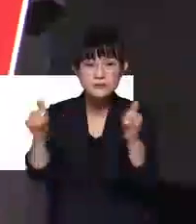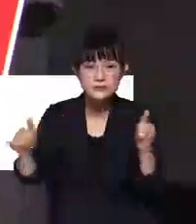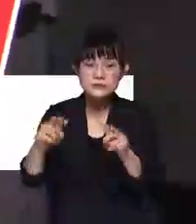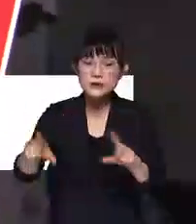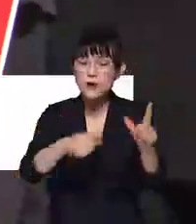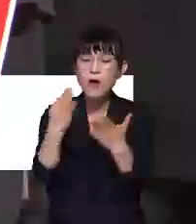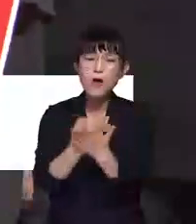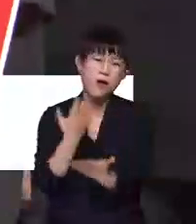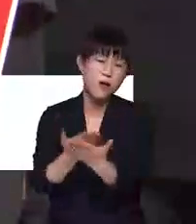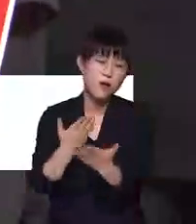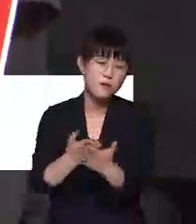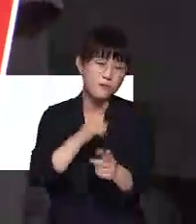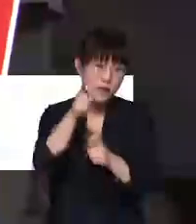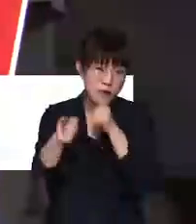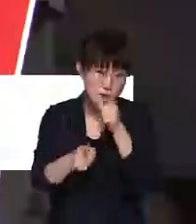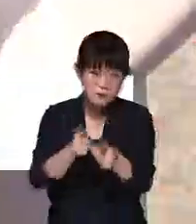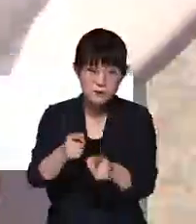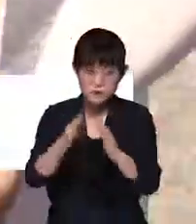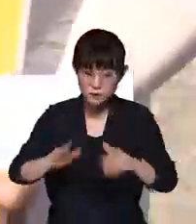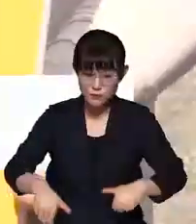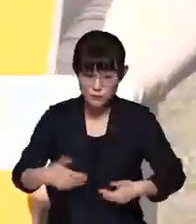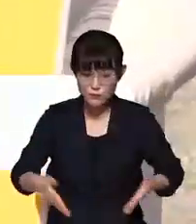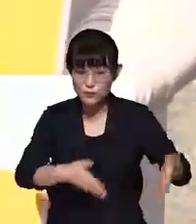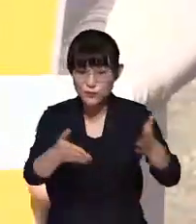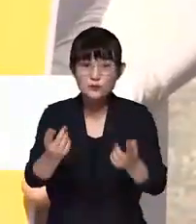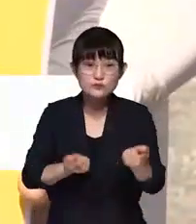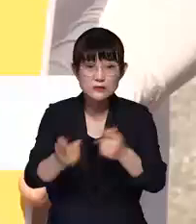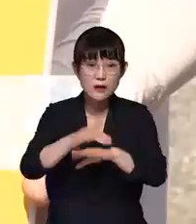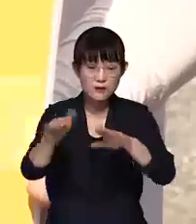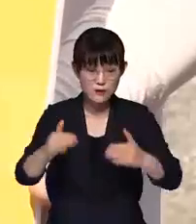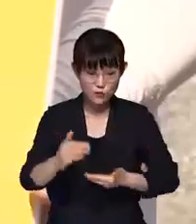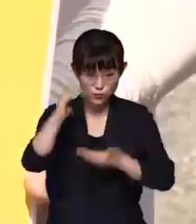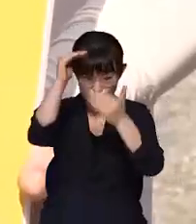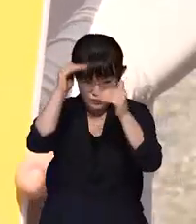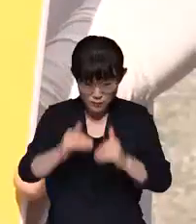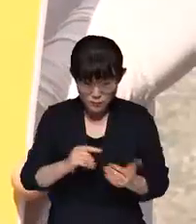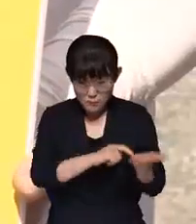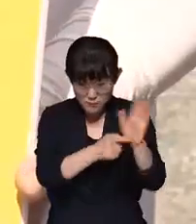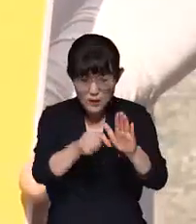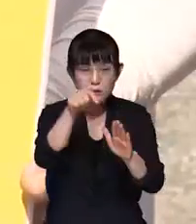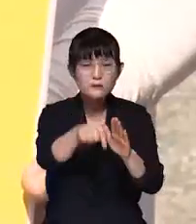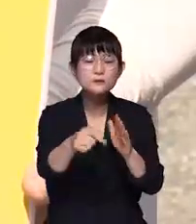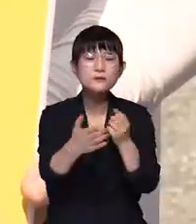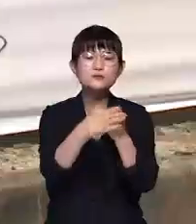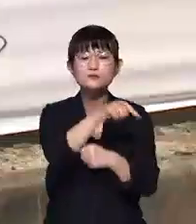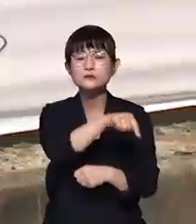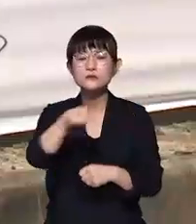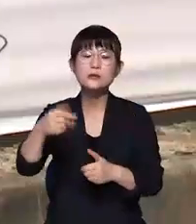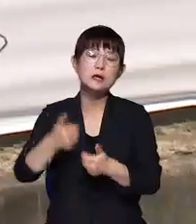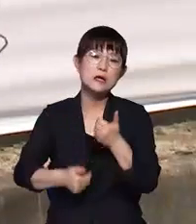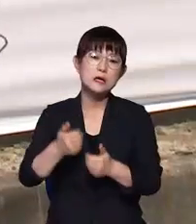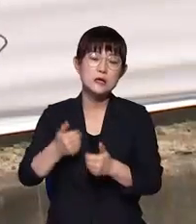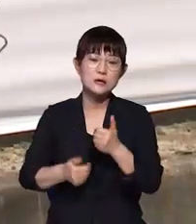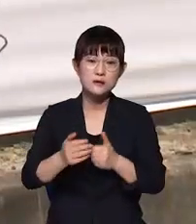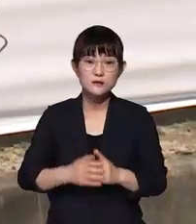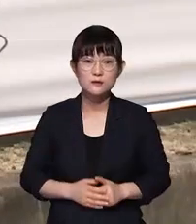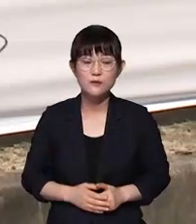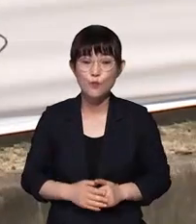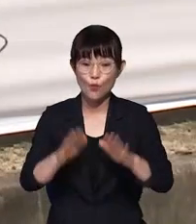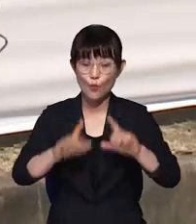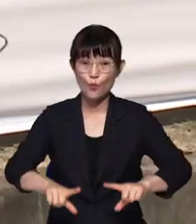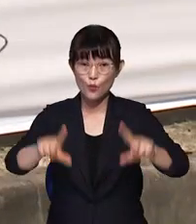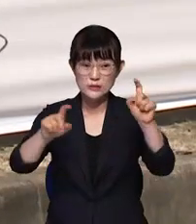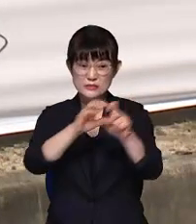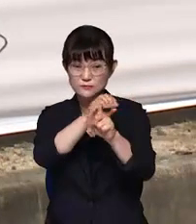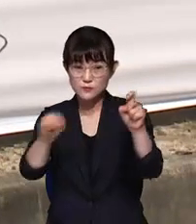나서자 전라남도가 내놓은 중재안이 또다시 갈등을 낳고 있습니다. 중기안은 올해 어장